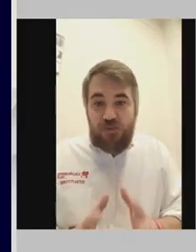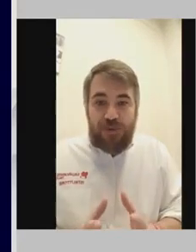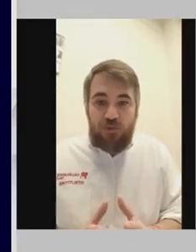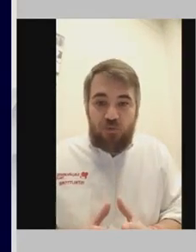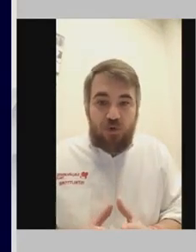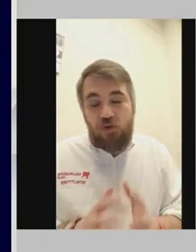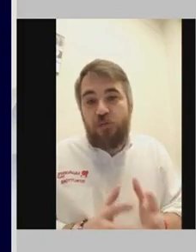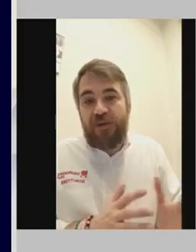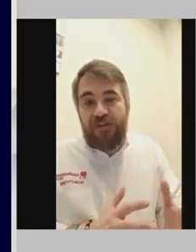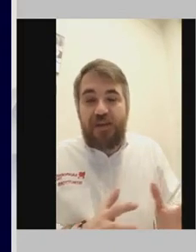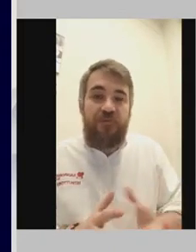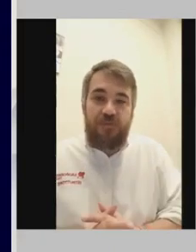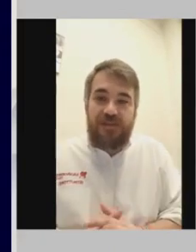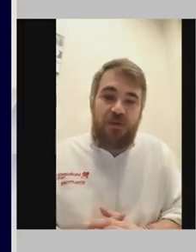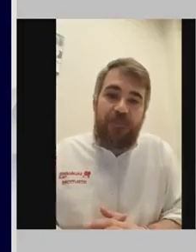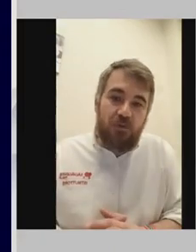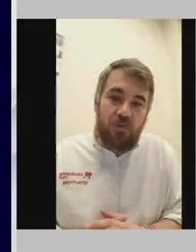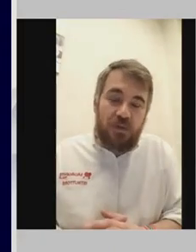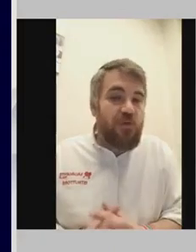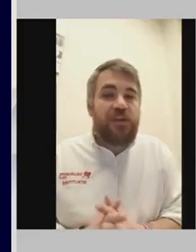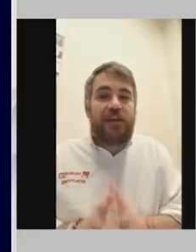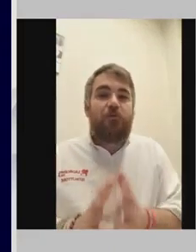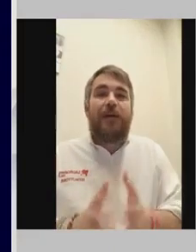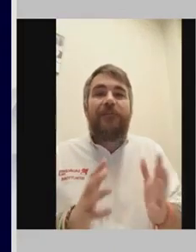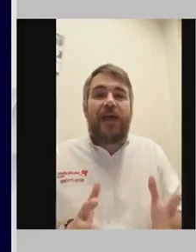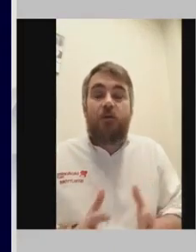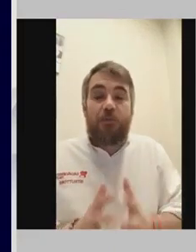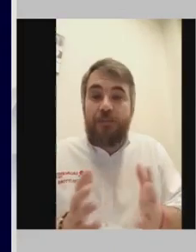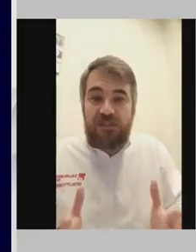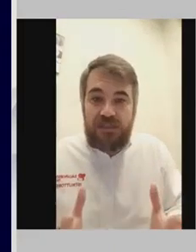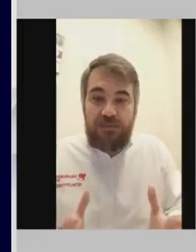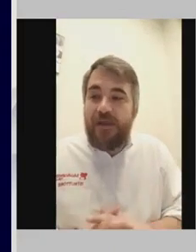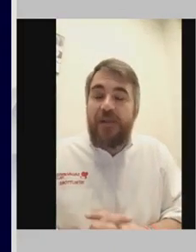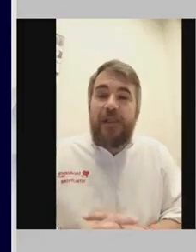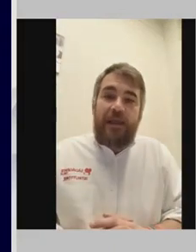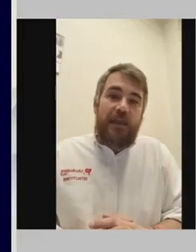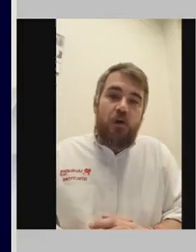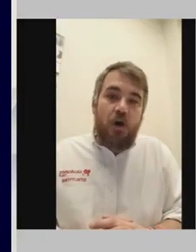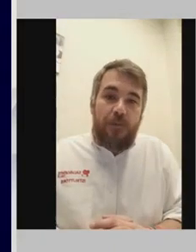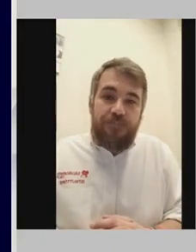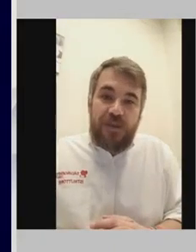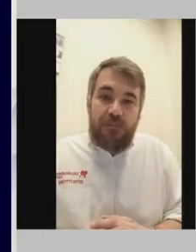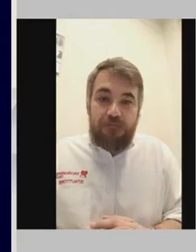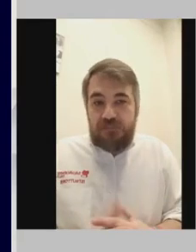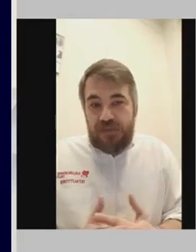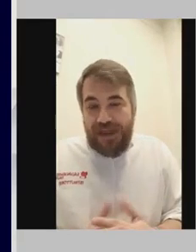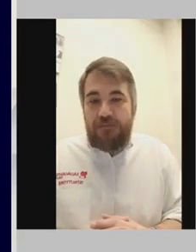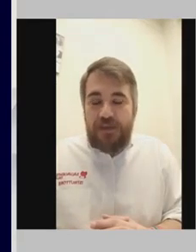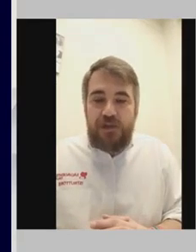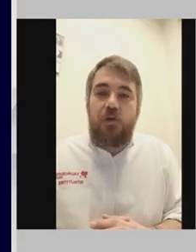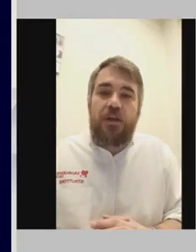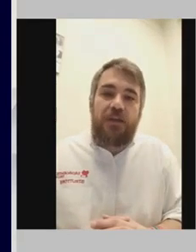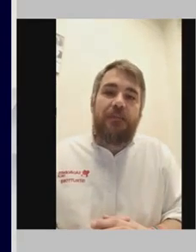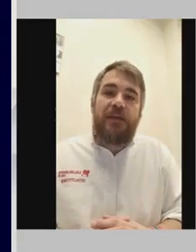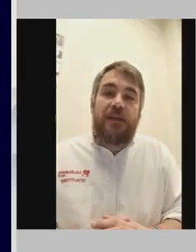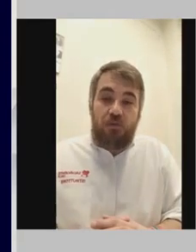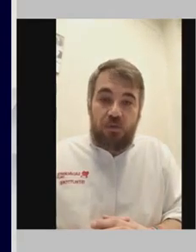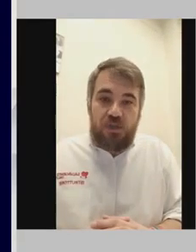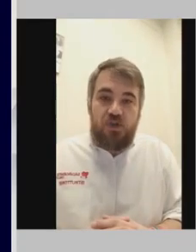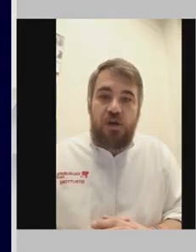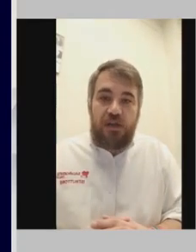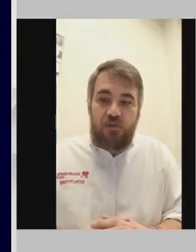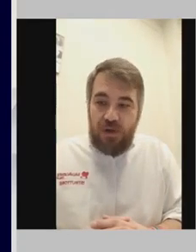ma soprattutto non prevede la formazione per tutti. Quindi la domanda è: com'è possibile che io ho, direi, milioni di